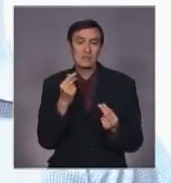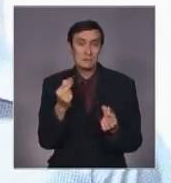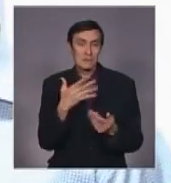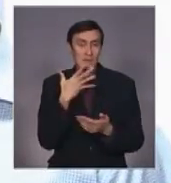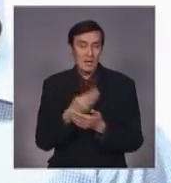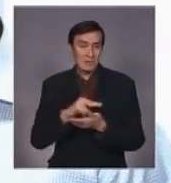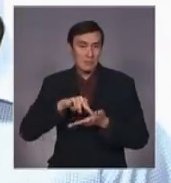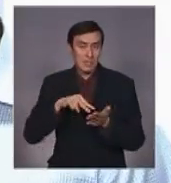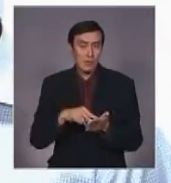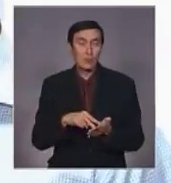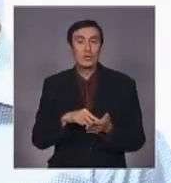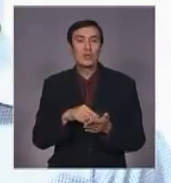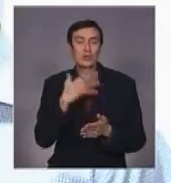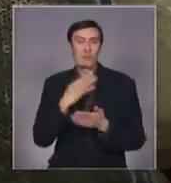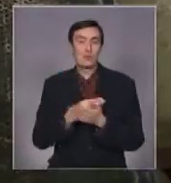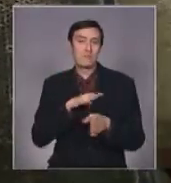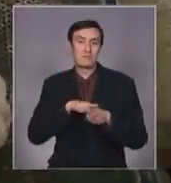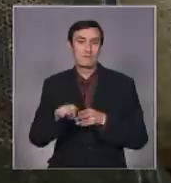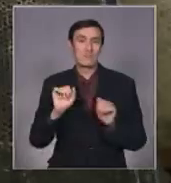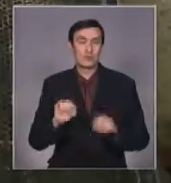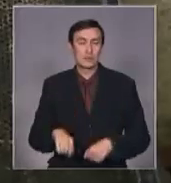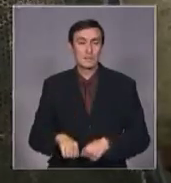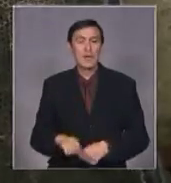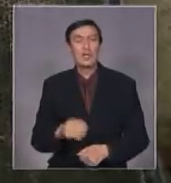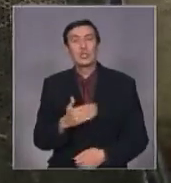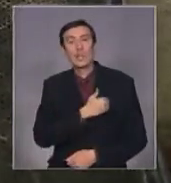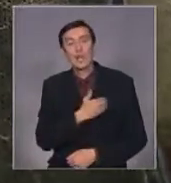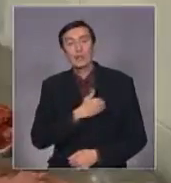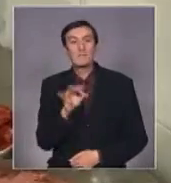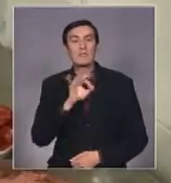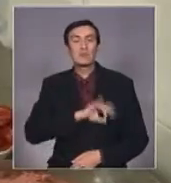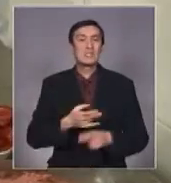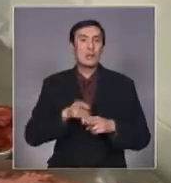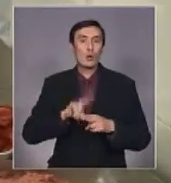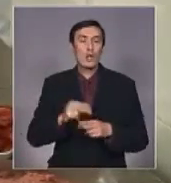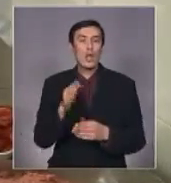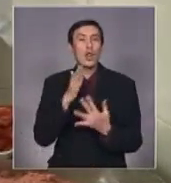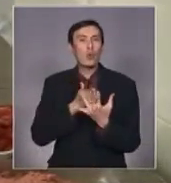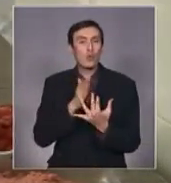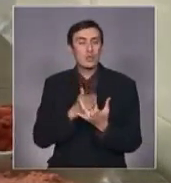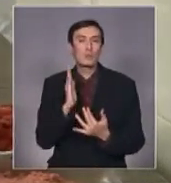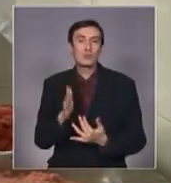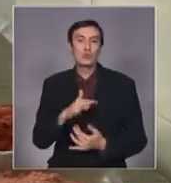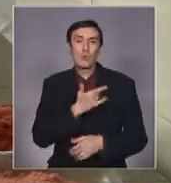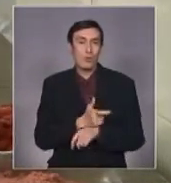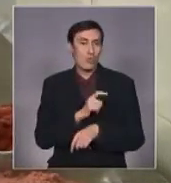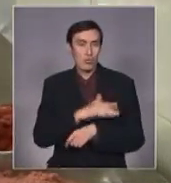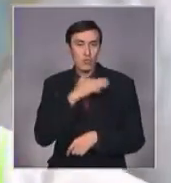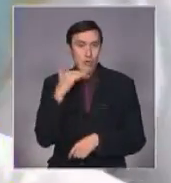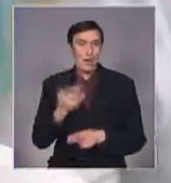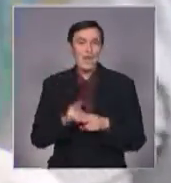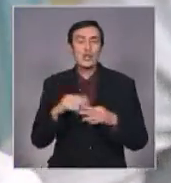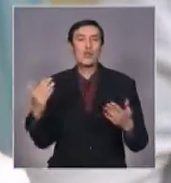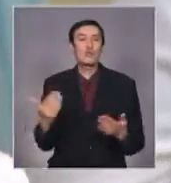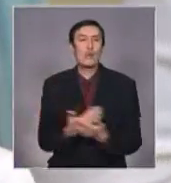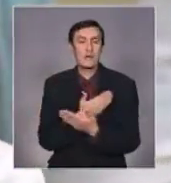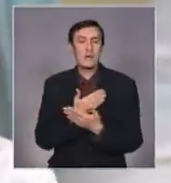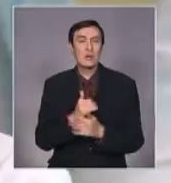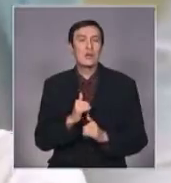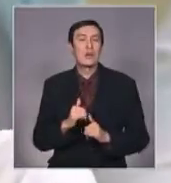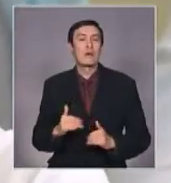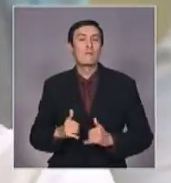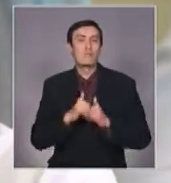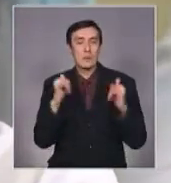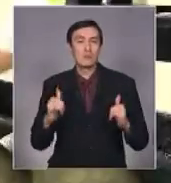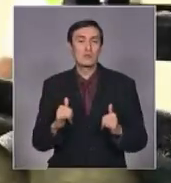денег, он сможет реализовать свой проект. Наверняка желающих воспользоваться такими льготами будет немало. Это новый импульс для